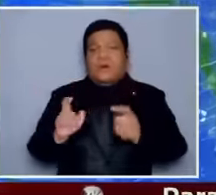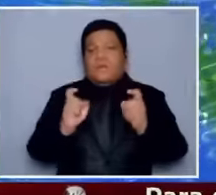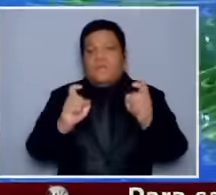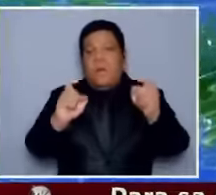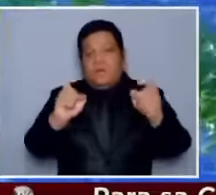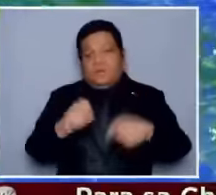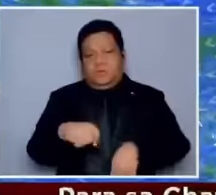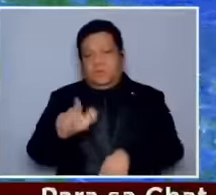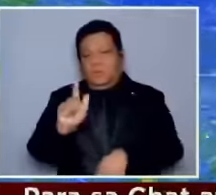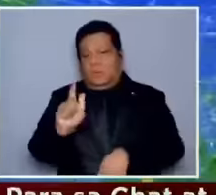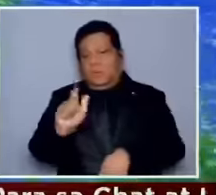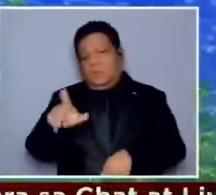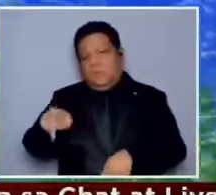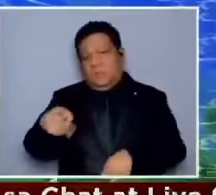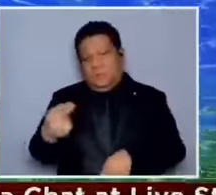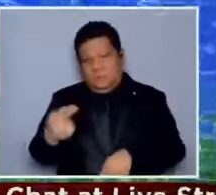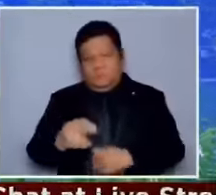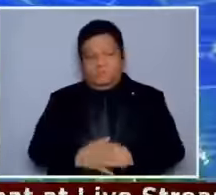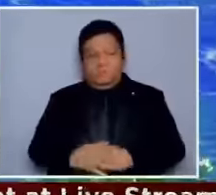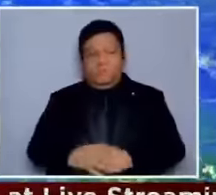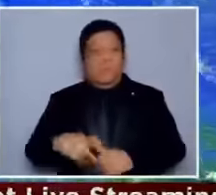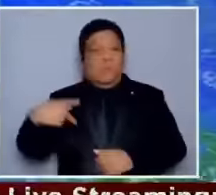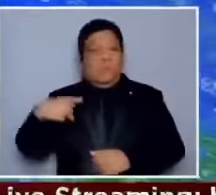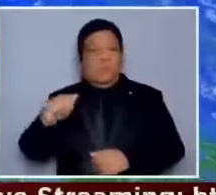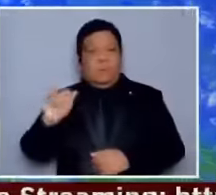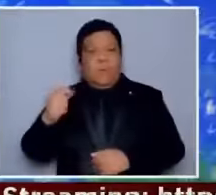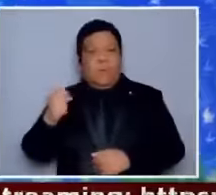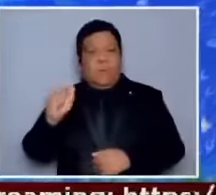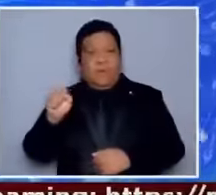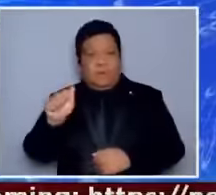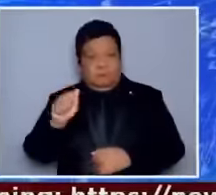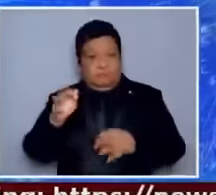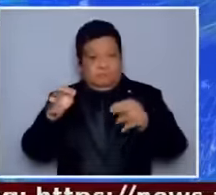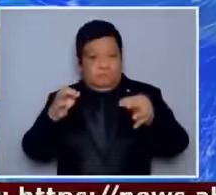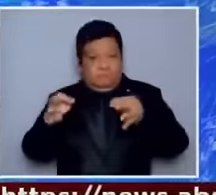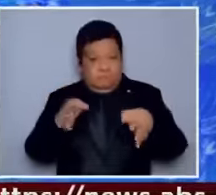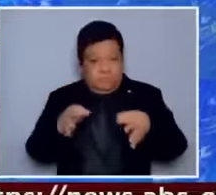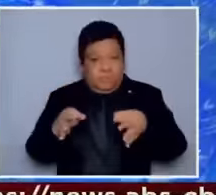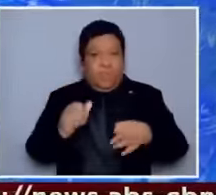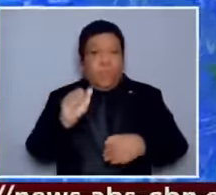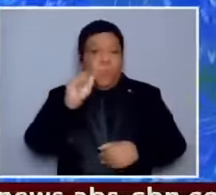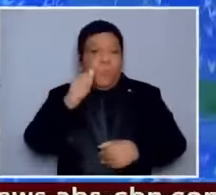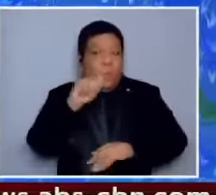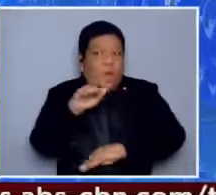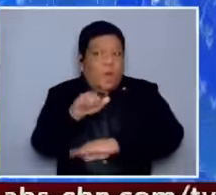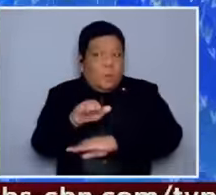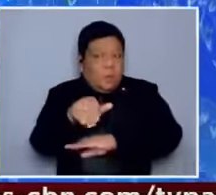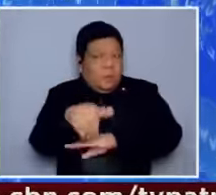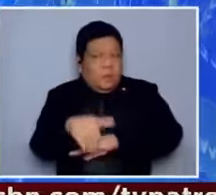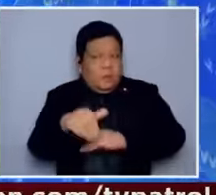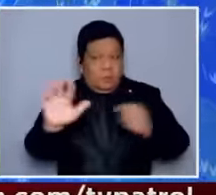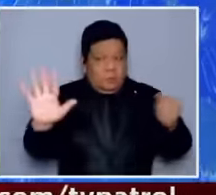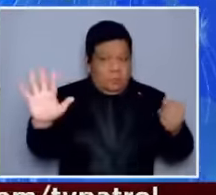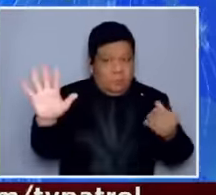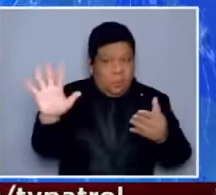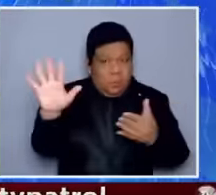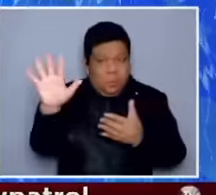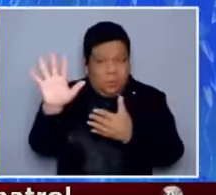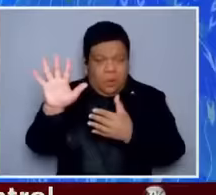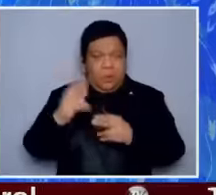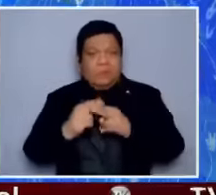hour. Ayon po sa pag-asa, papasok ang bagyo sa PAR bukas ng hapon o gabi at tatawaging bagyong